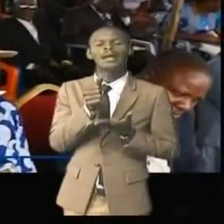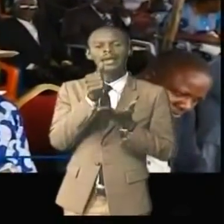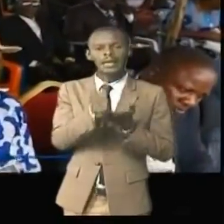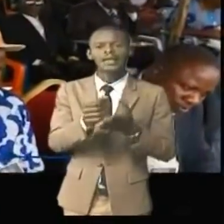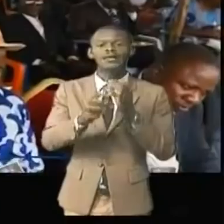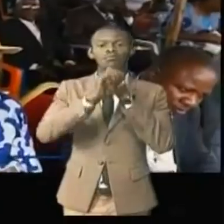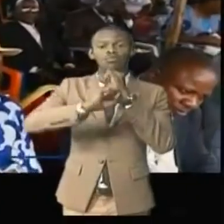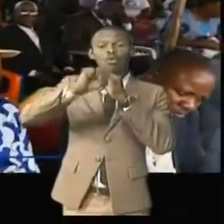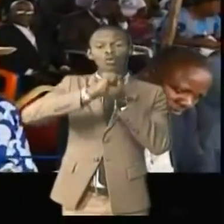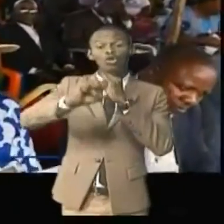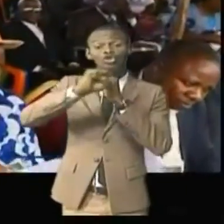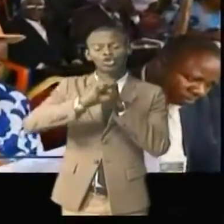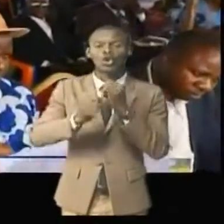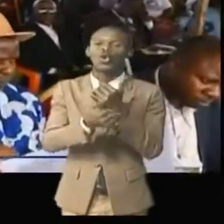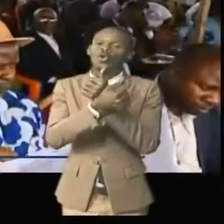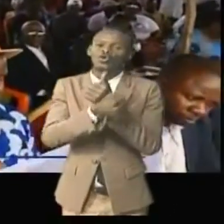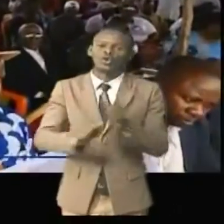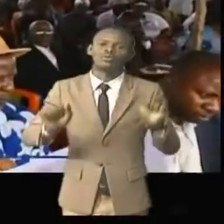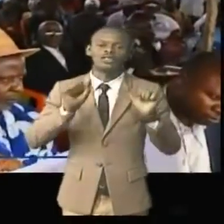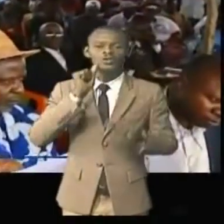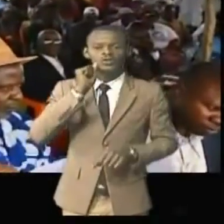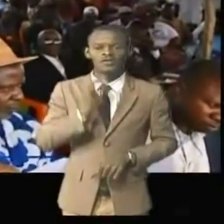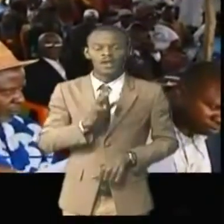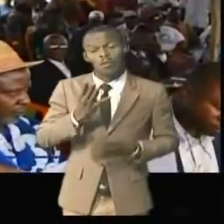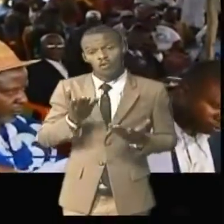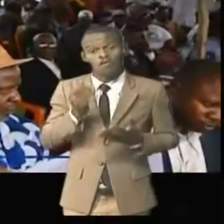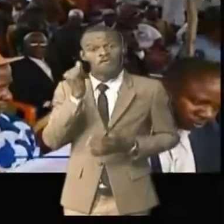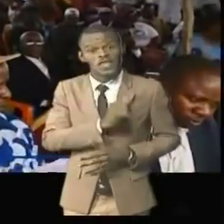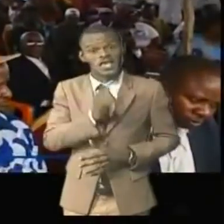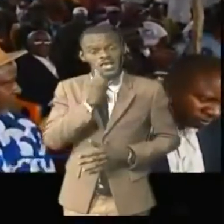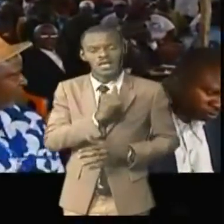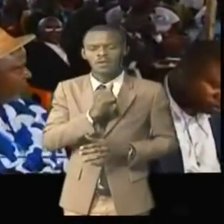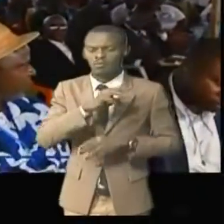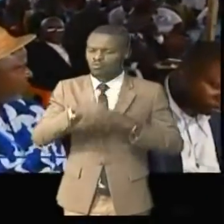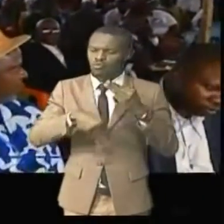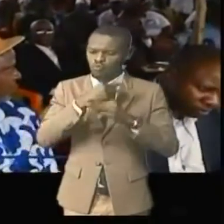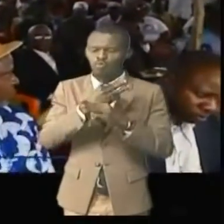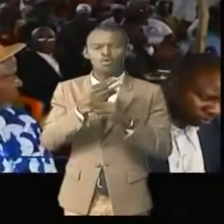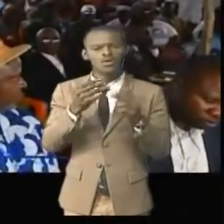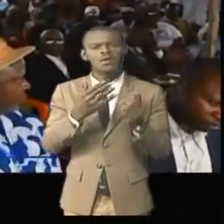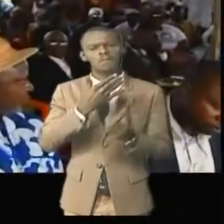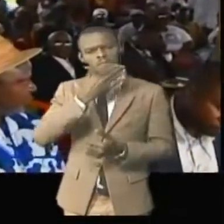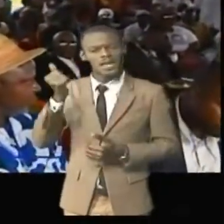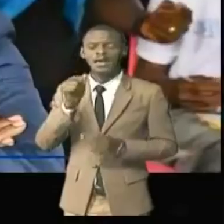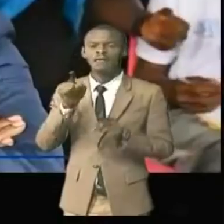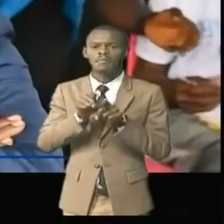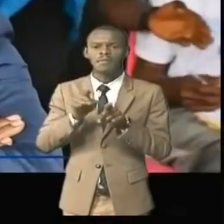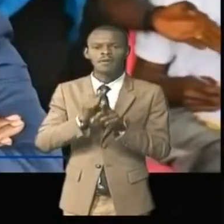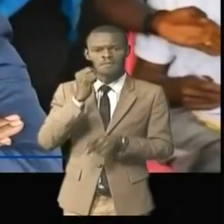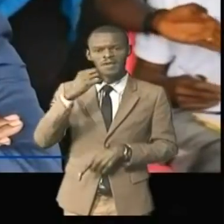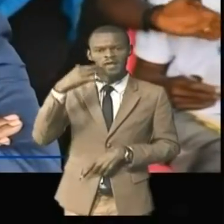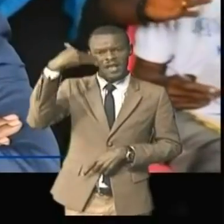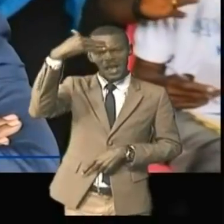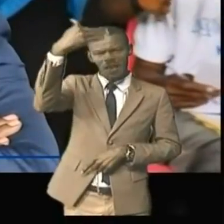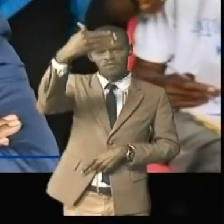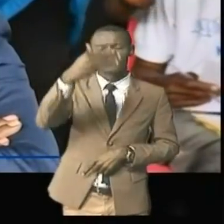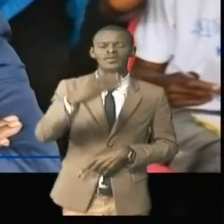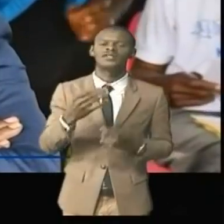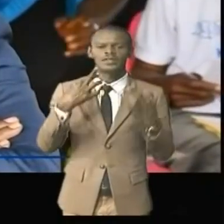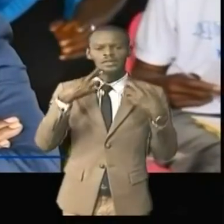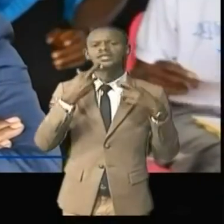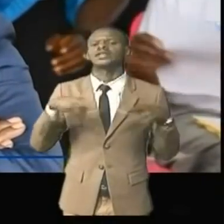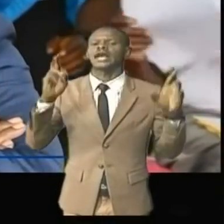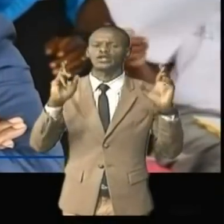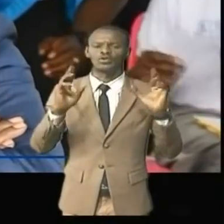l'autonomisation des femmes et des filles pour le monde meilleur et un avenir radieux. Prenant la parole, M.